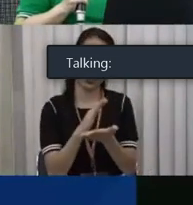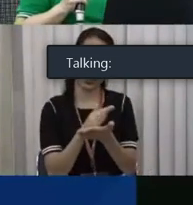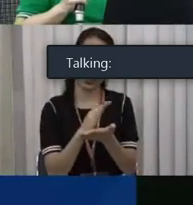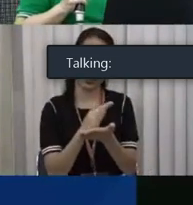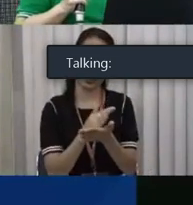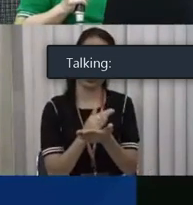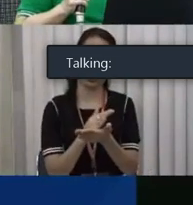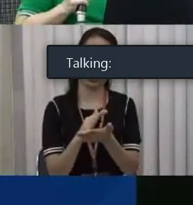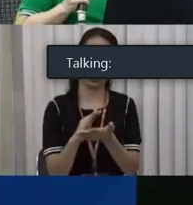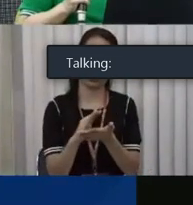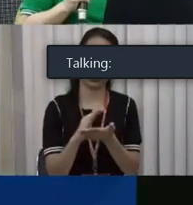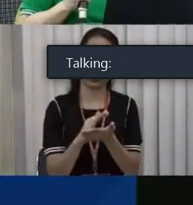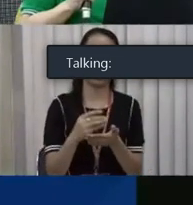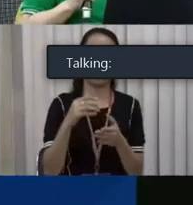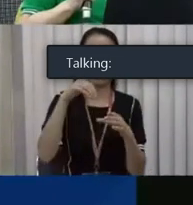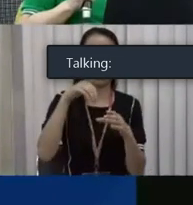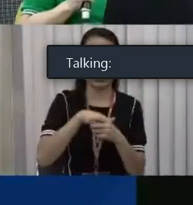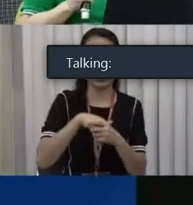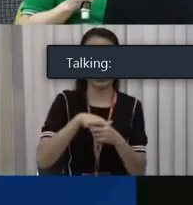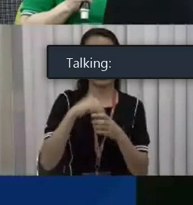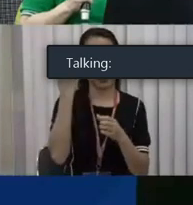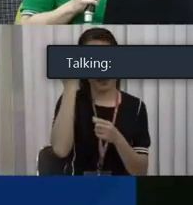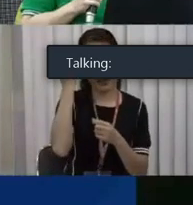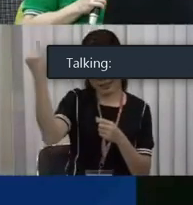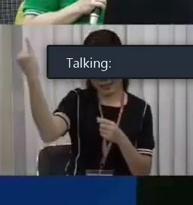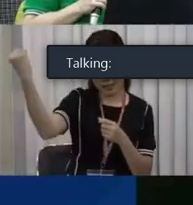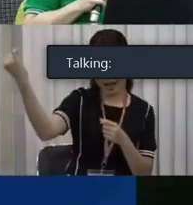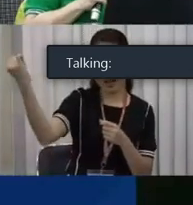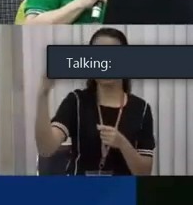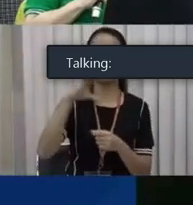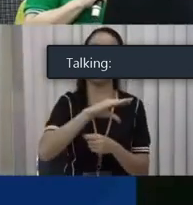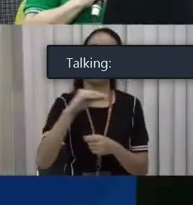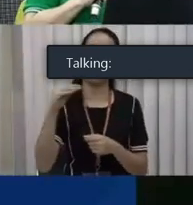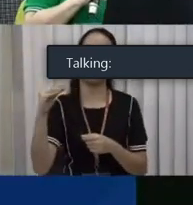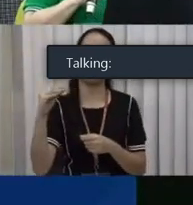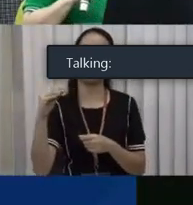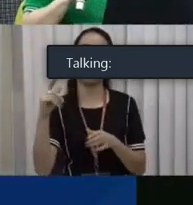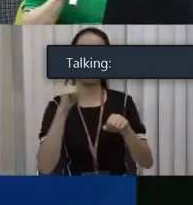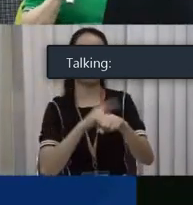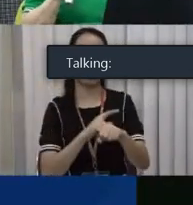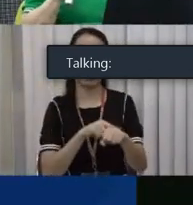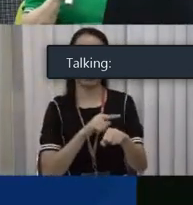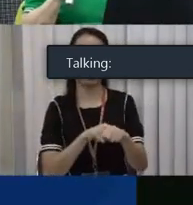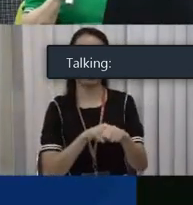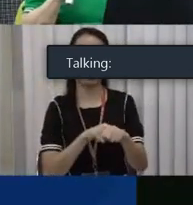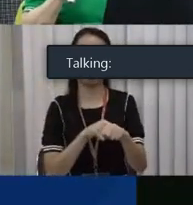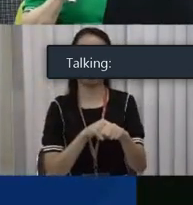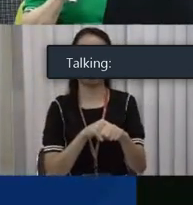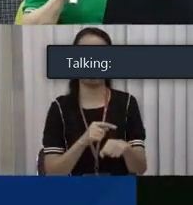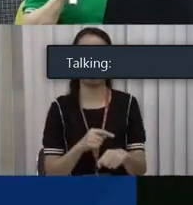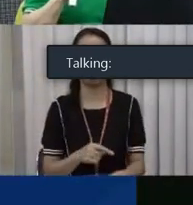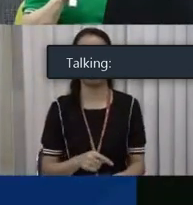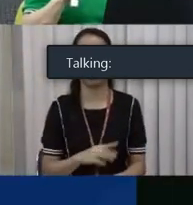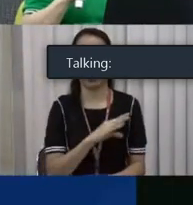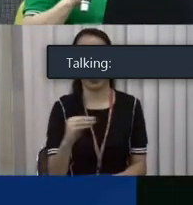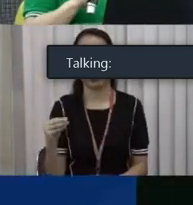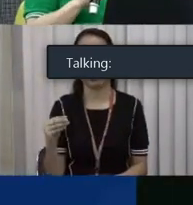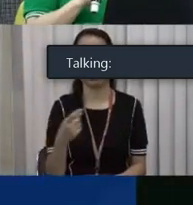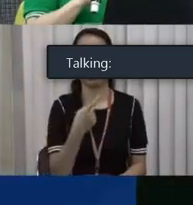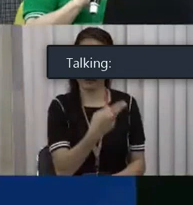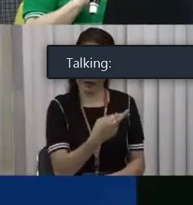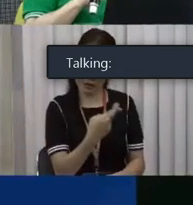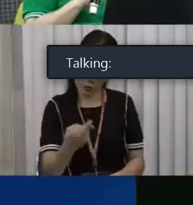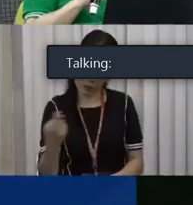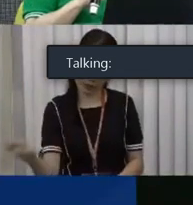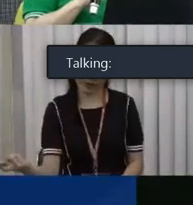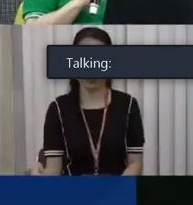kining sharing nato gimin sa atong ideas, sa ato ang panahon, og sa ato usab